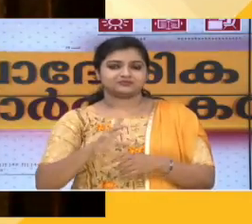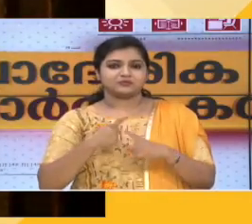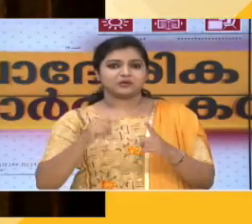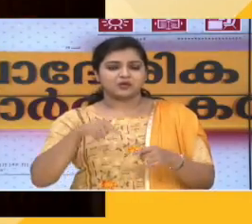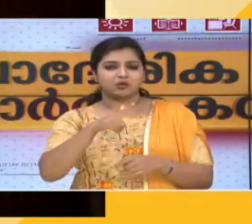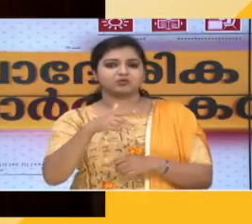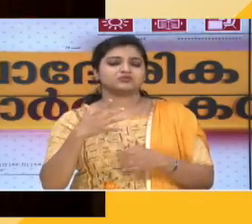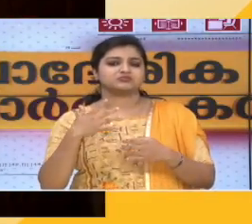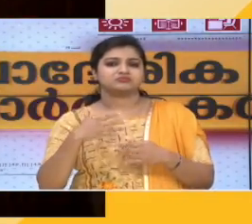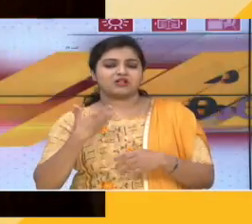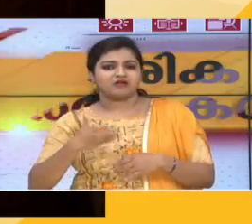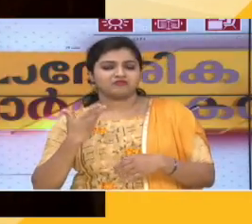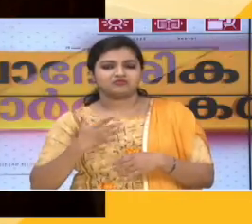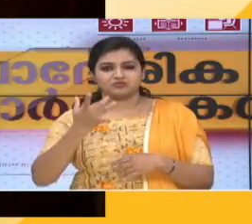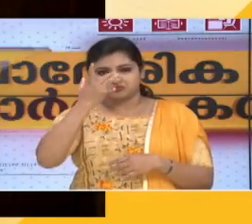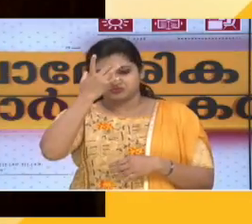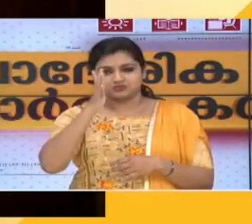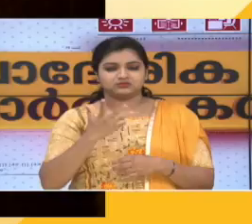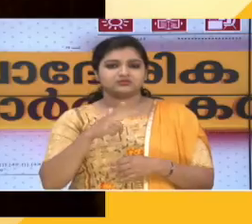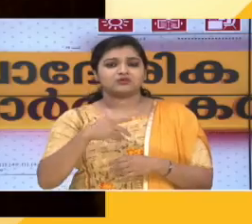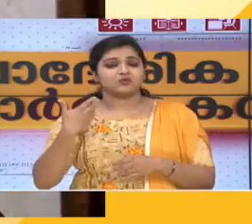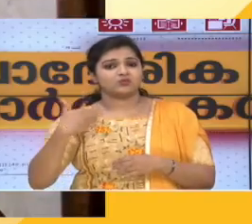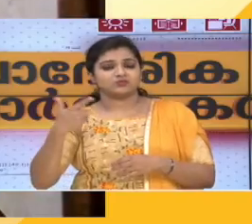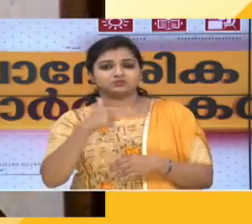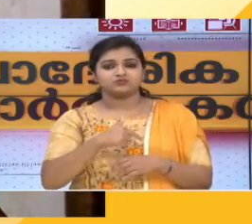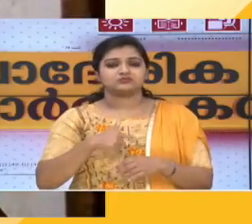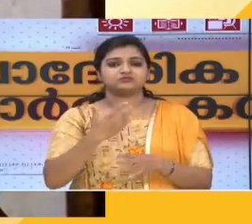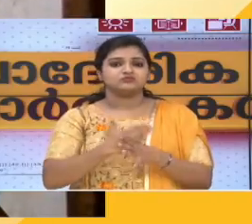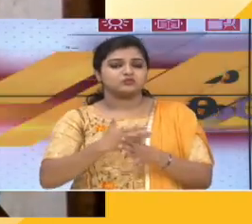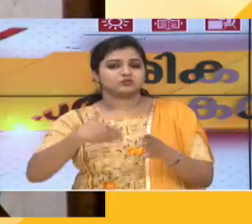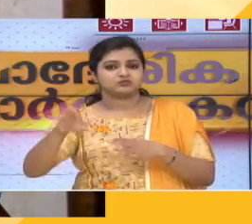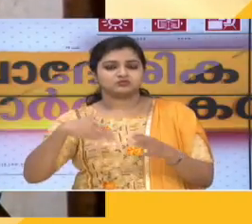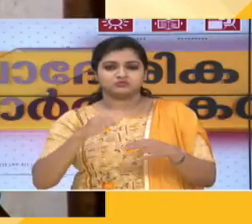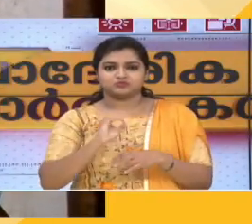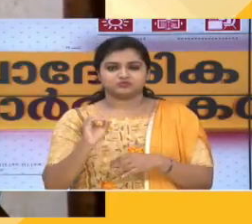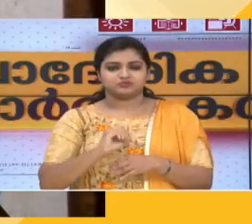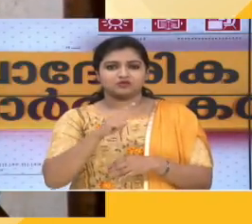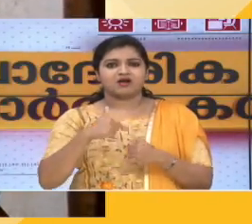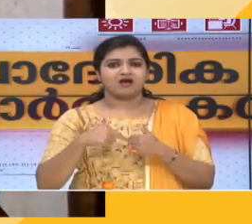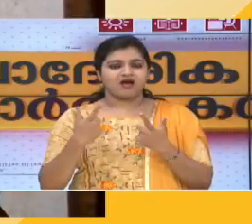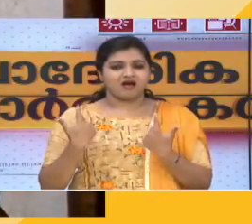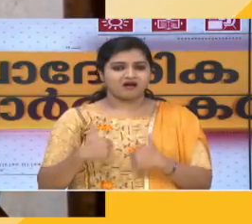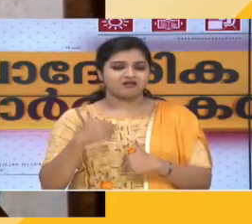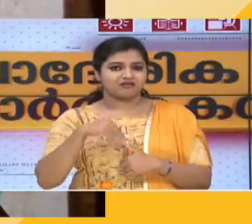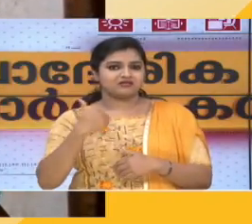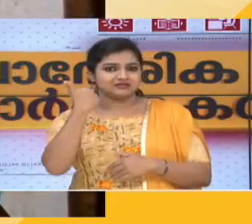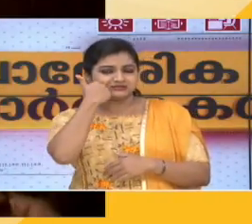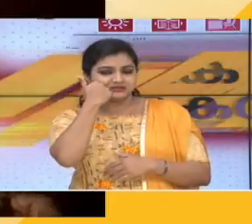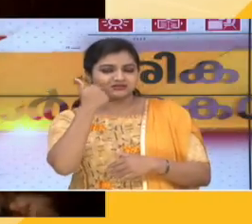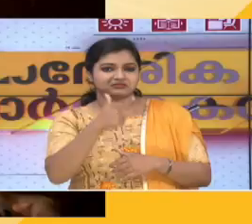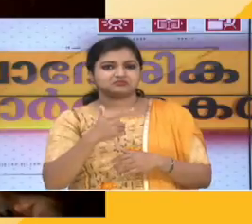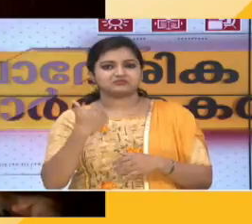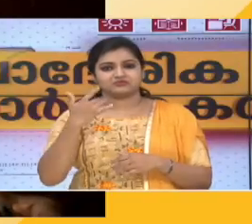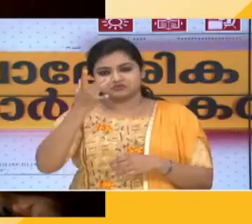ദുരിതക്കയത്തിലാണ്. നാളുകളേറെയായി മോളി ചേച്ചി ജോലിക്ക് പോയിട്ട്. കാരണം ഹൃദയസംബന്ധമായ അസുഖം ജീവിതത്തിൽ വില്ലനായി മാറി.